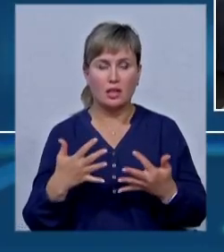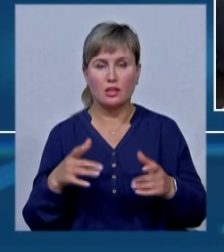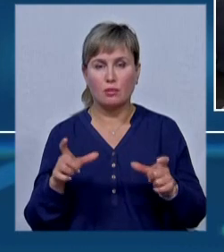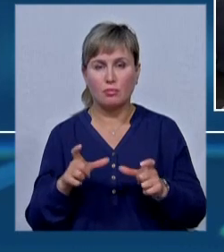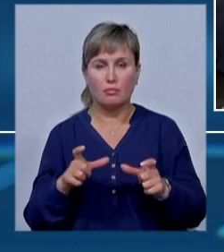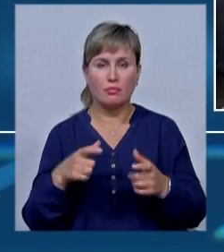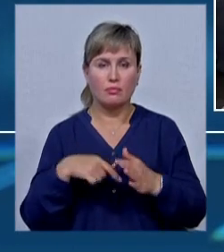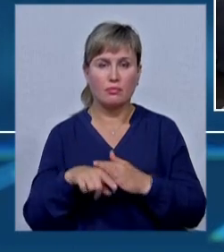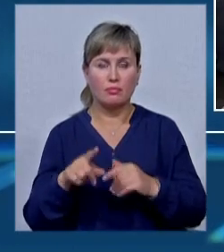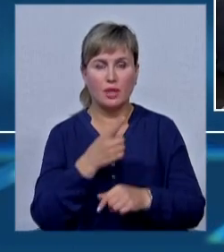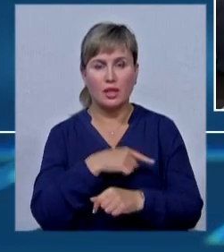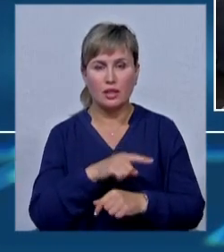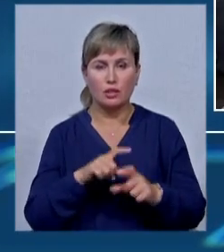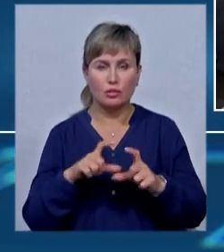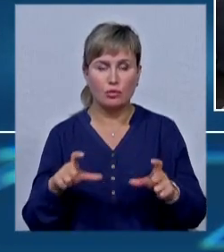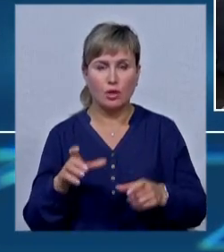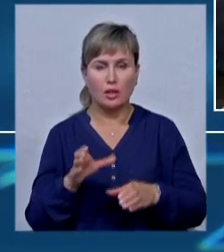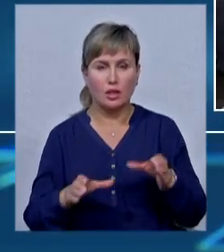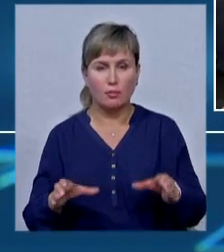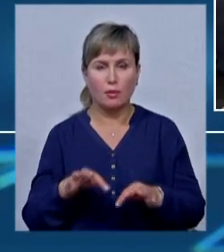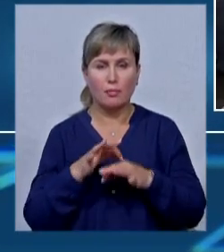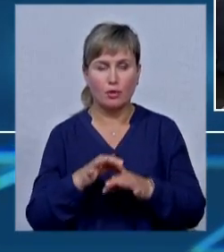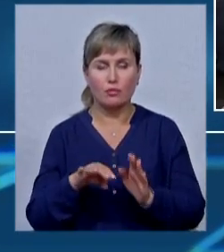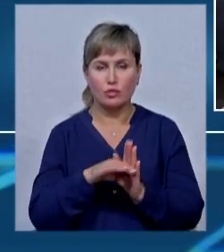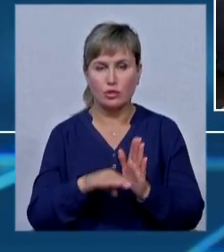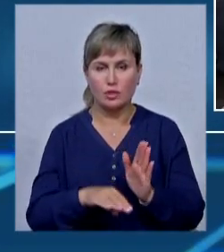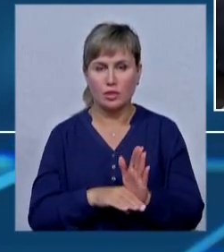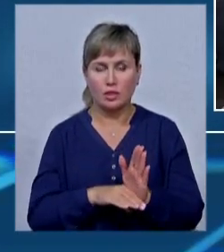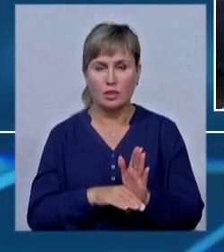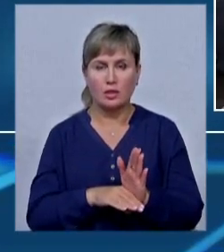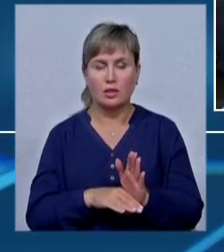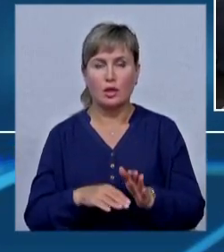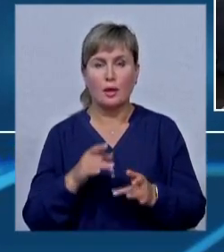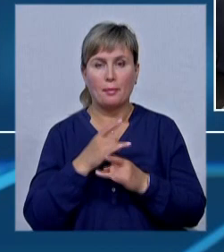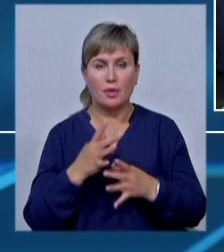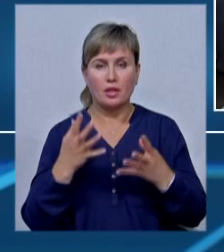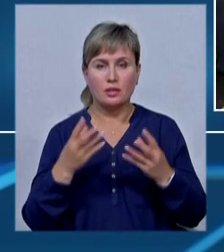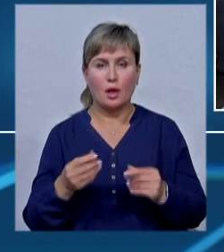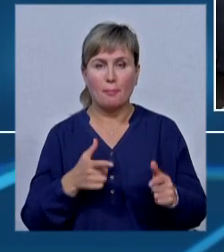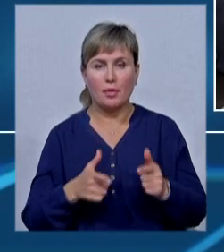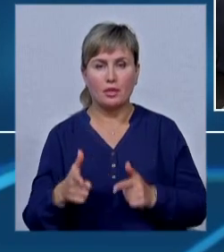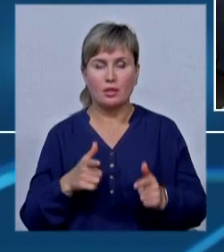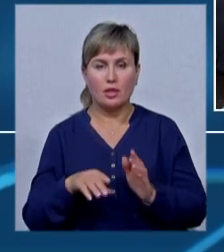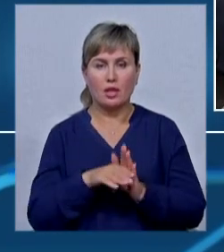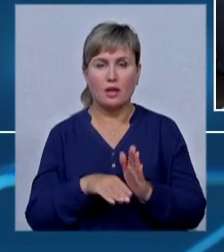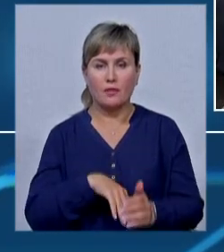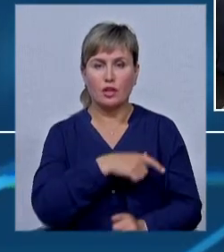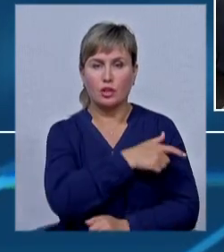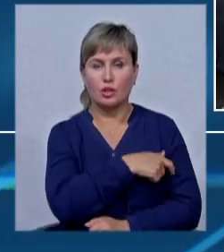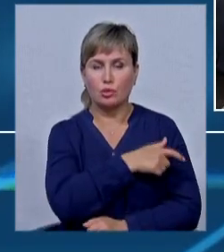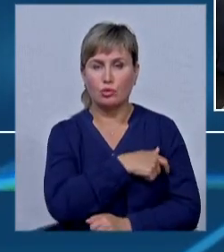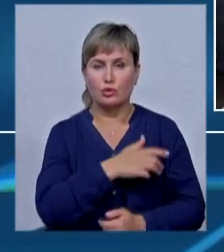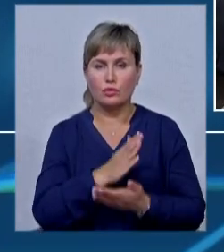отоплению на 100%. Отопительный сезон проходит в штатном режиме. К праздничным дням подготовлен график дежурств. На